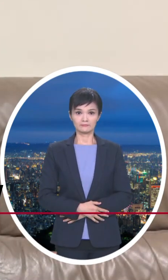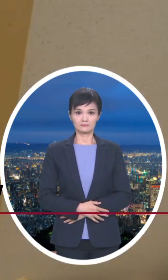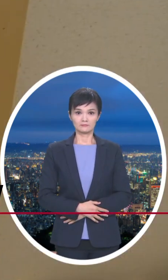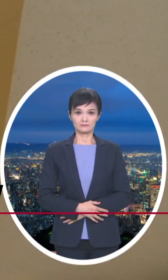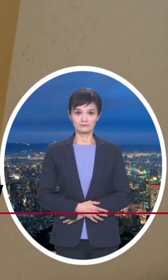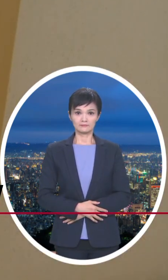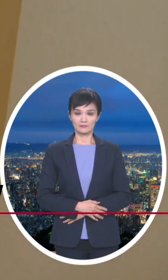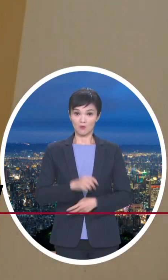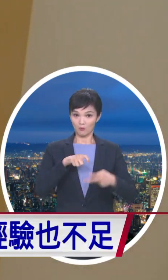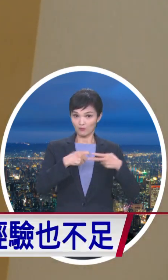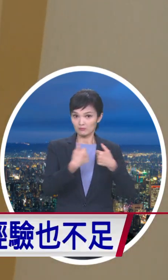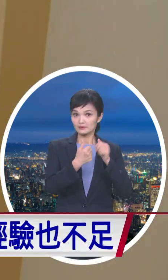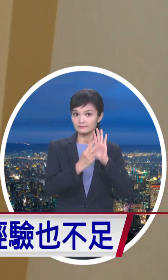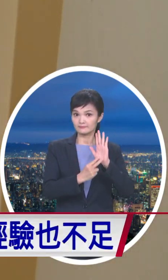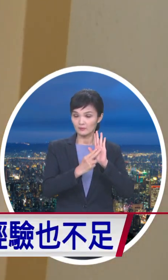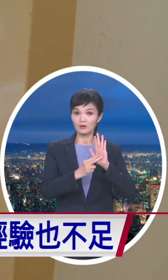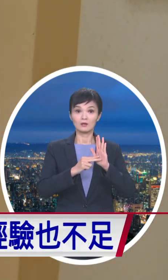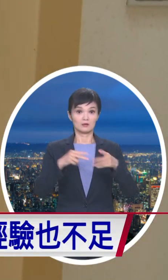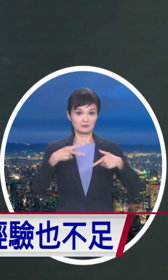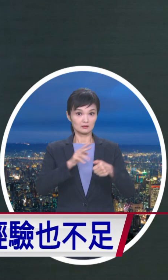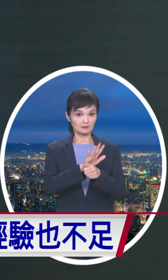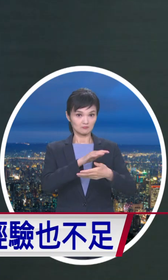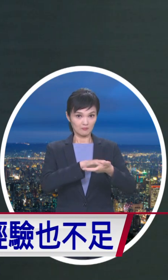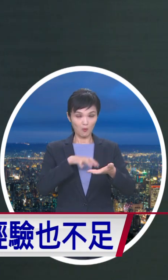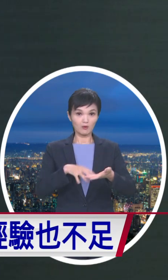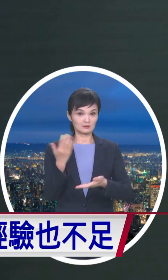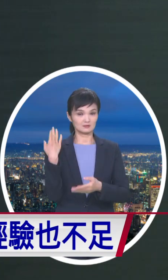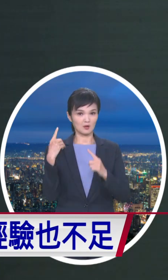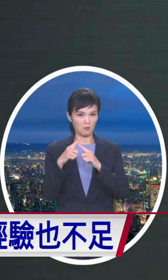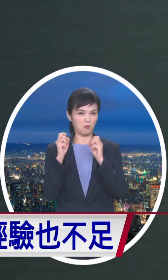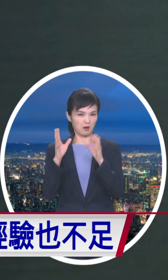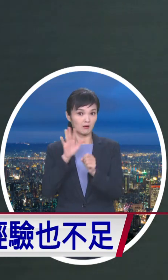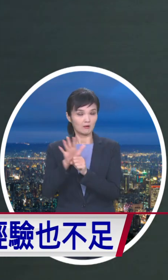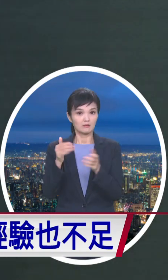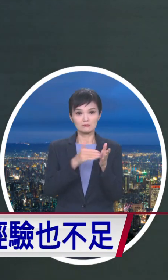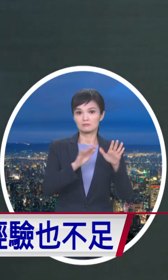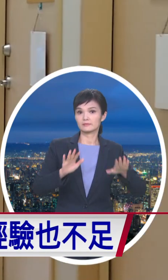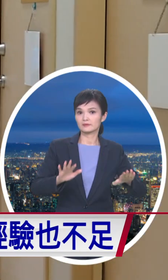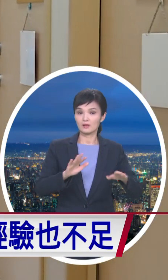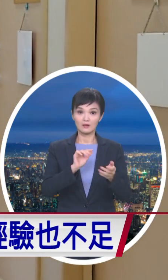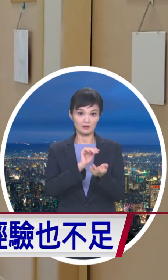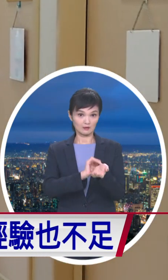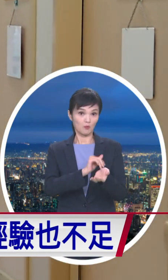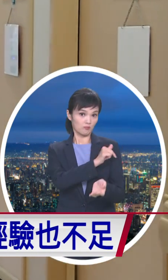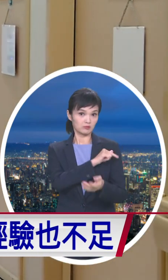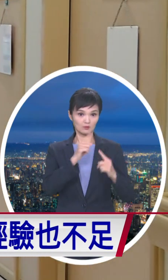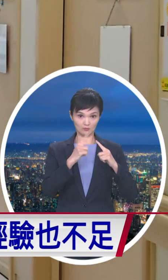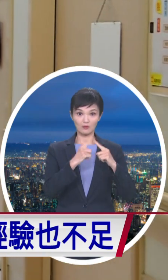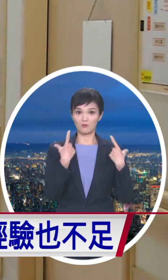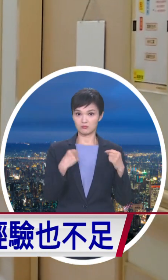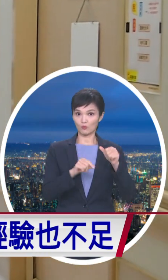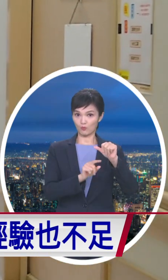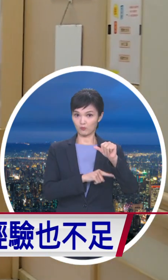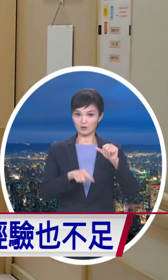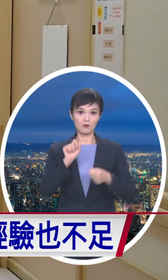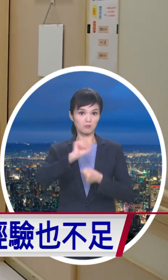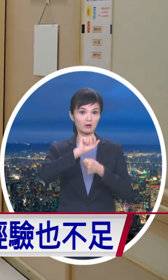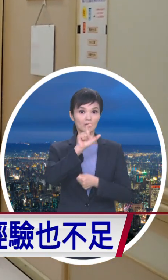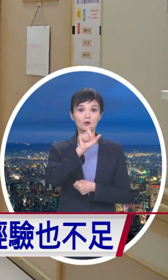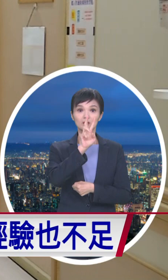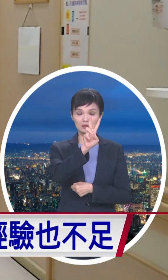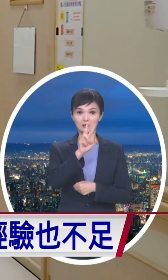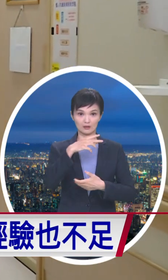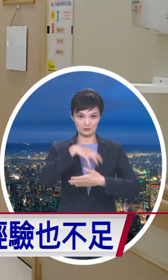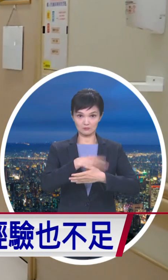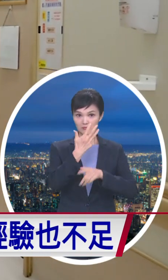担。 工会指出，仁爱院区从确诊爆量首日到现在，医护人员从5位扩增到62位，但里头